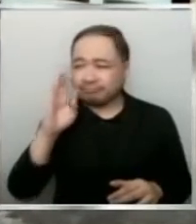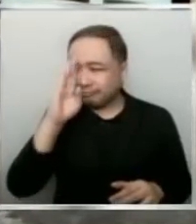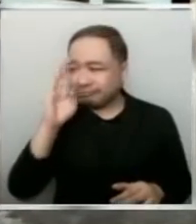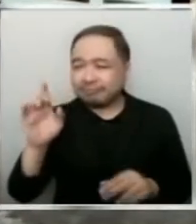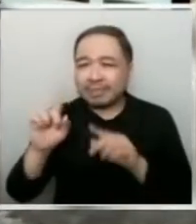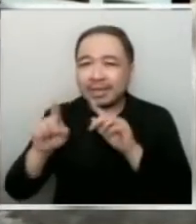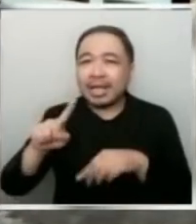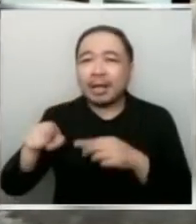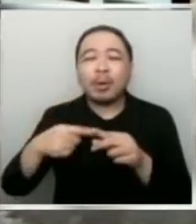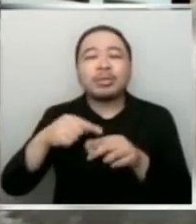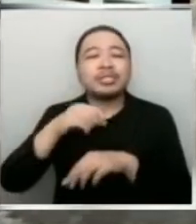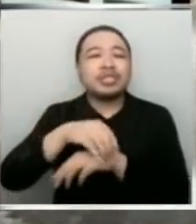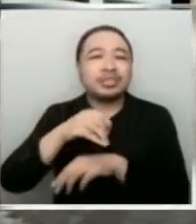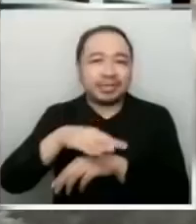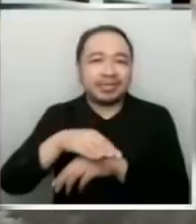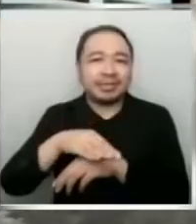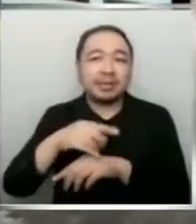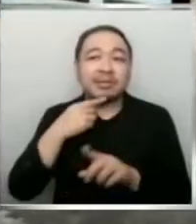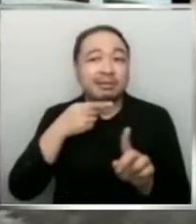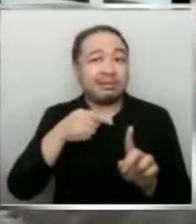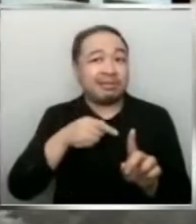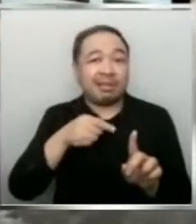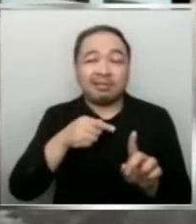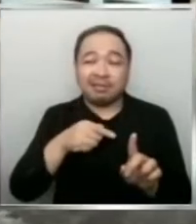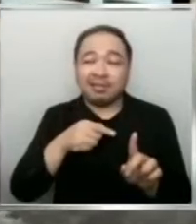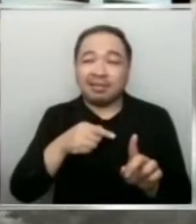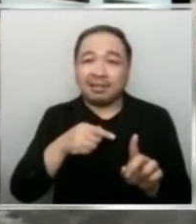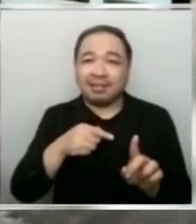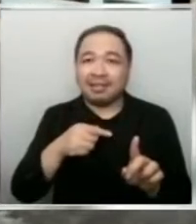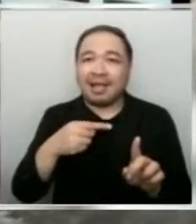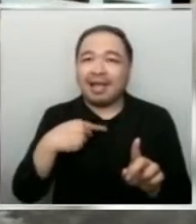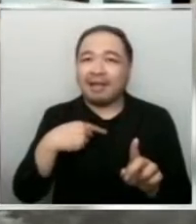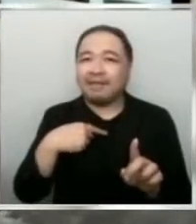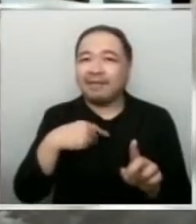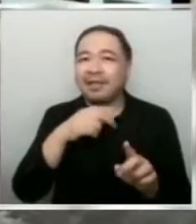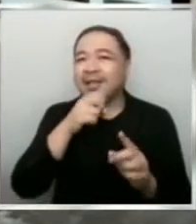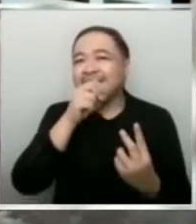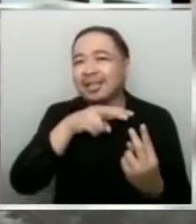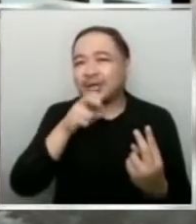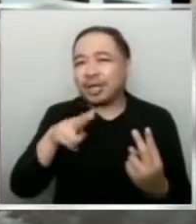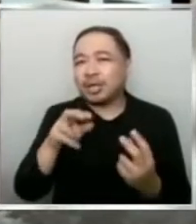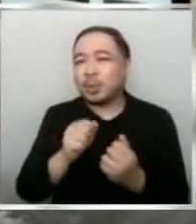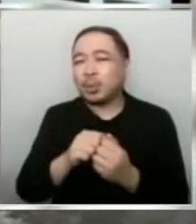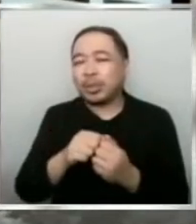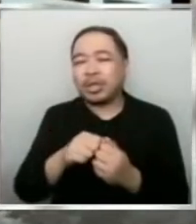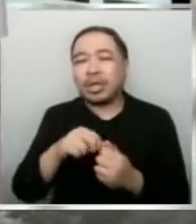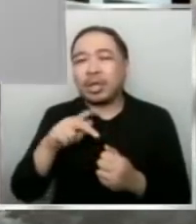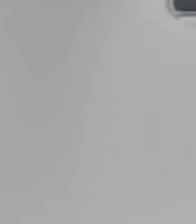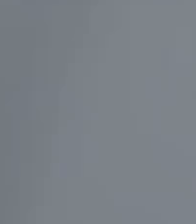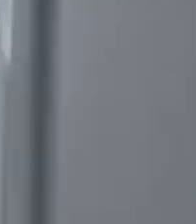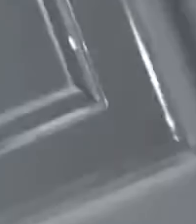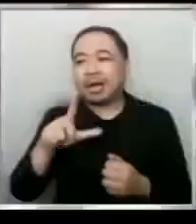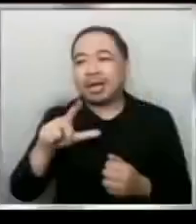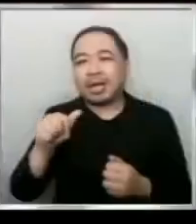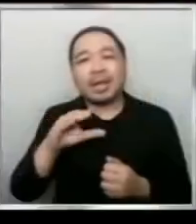ang usap-usapang siyang third party sa mag-asawang Tom Rodriguez at Carla Abellana. Makichika kay Aubrey Carambel.